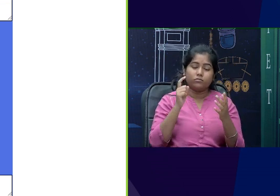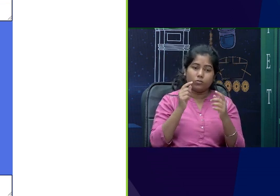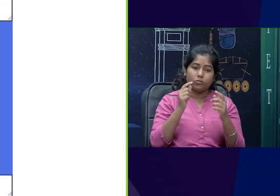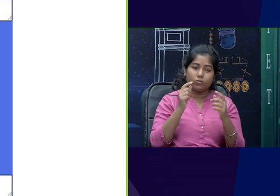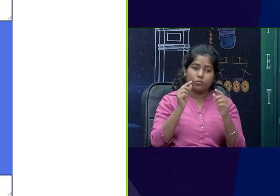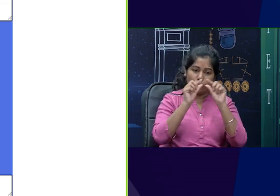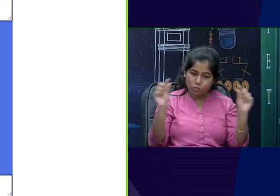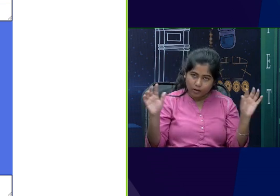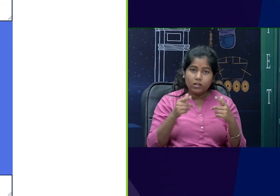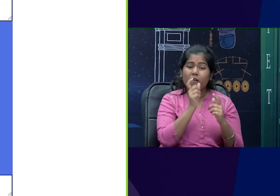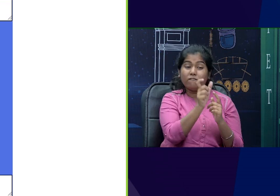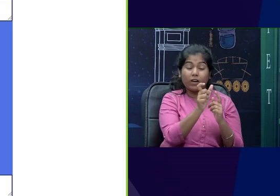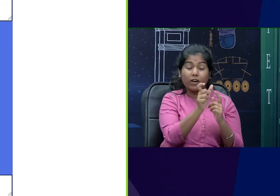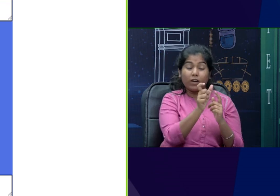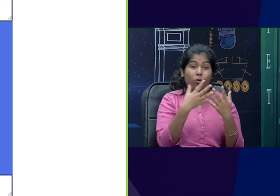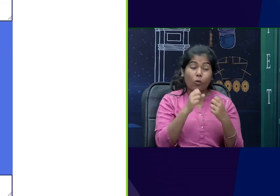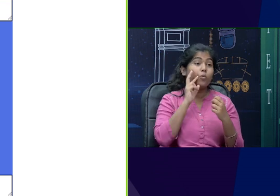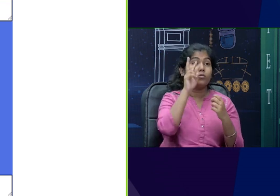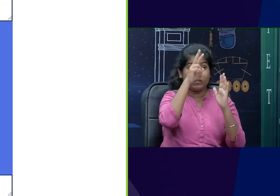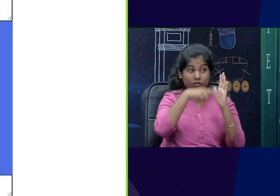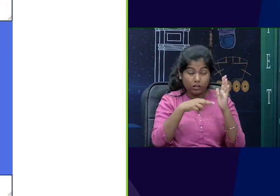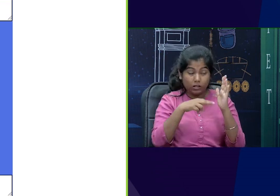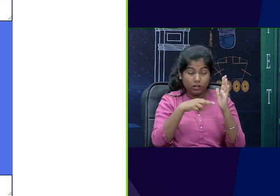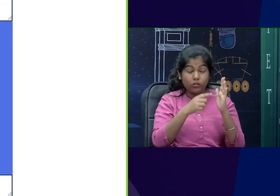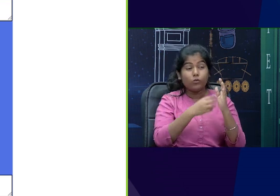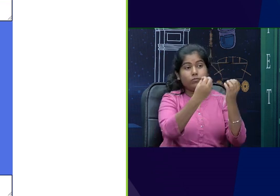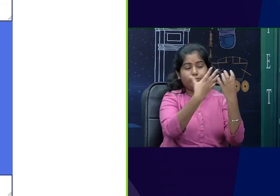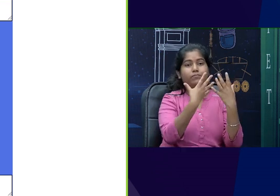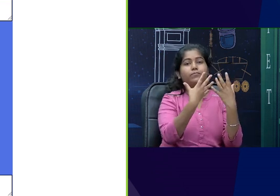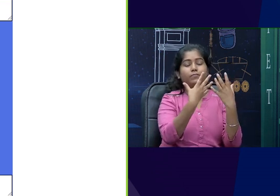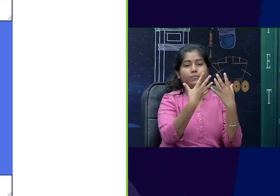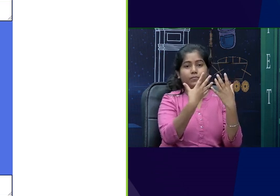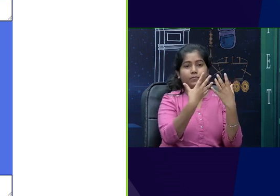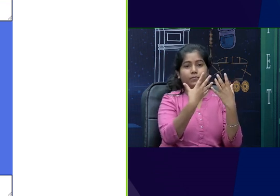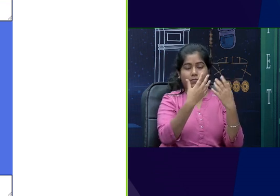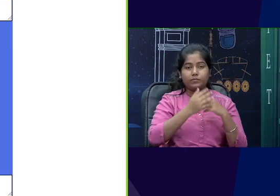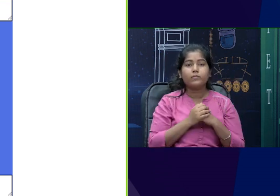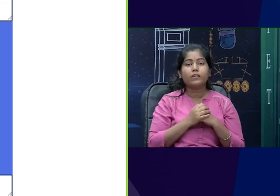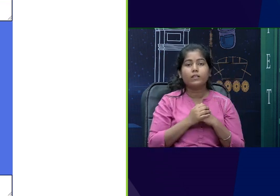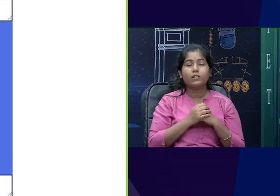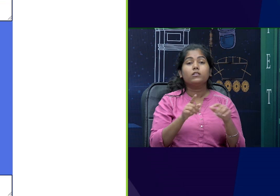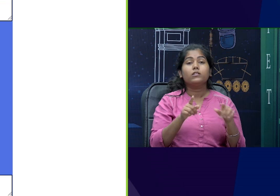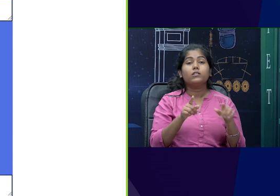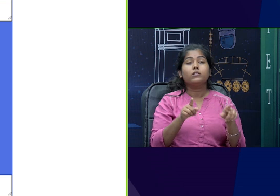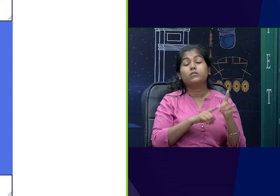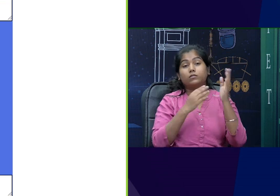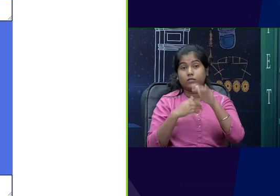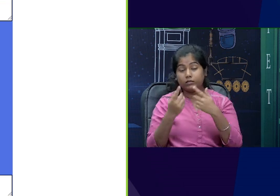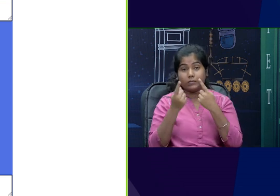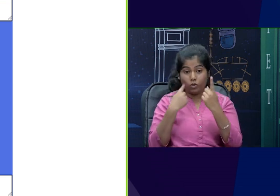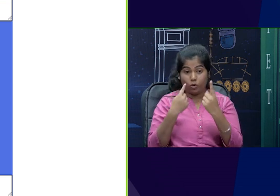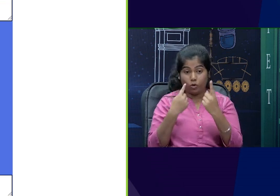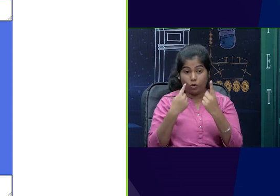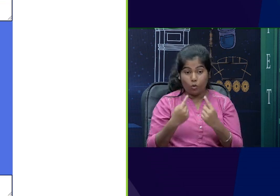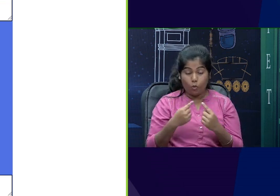वर्ड पढ़ना चाहेंगे वो हाईलाइट करेगा, ठीक है। एंड सेकंड थिंग, इसमें जो असेसमेंट के लिए ऑप्शन है, असेसमेंट